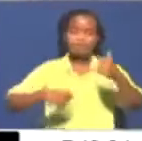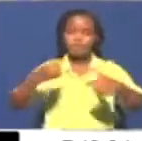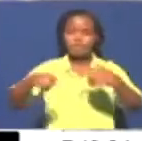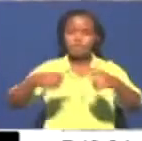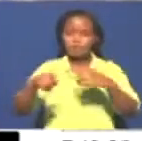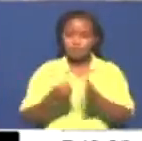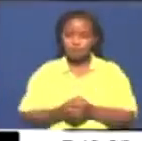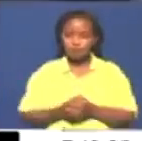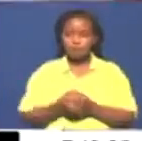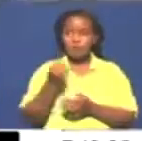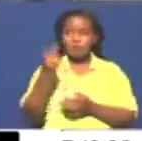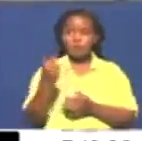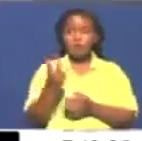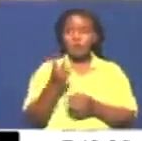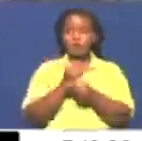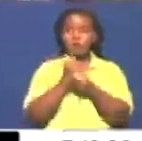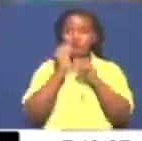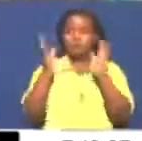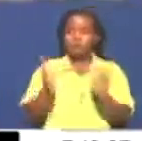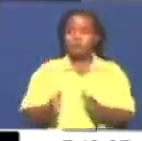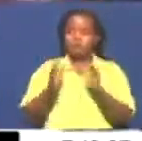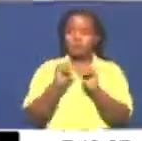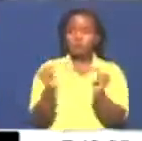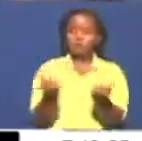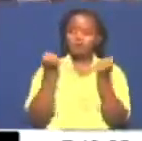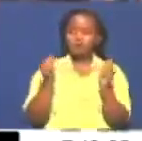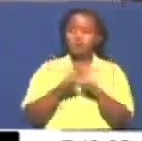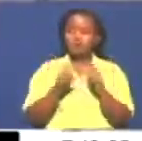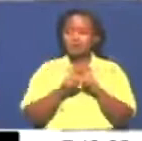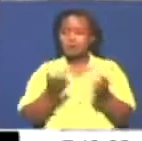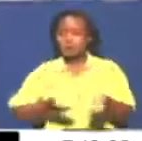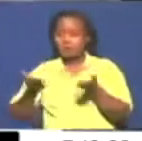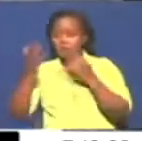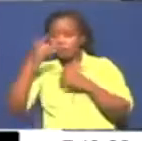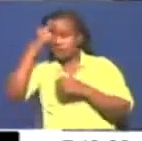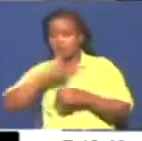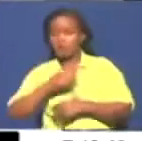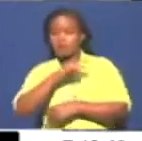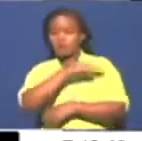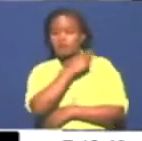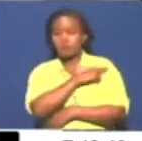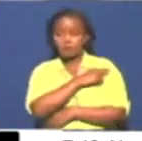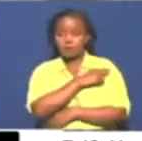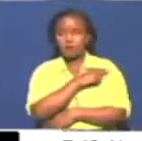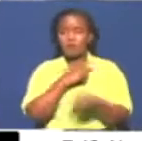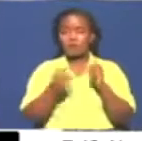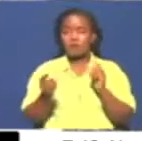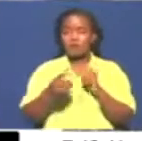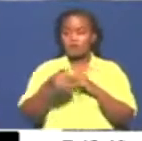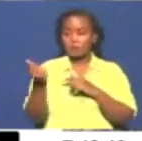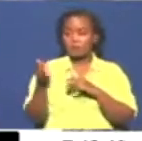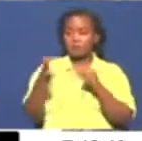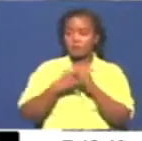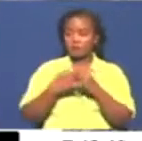Wafanyikazi wawili waliokolewa kutoka kwa vifusi walipelekwa kwenye hospitali ya Thika level 5. Hata hivyo wafanyikazi wanane wanakisiwa